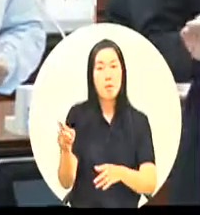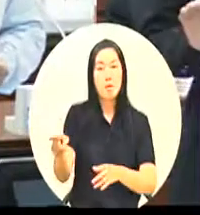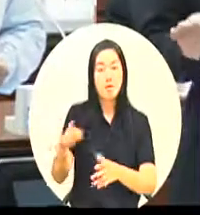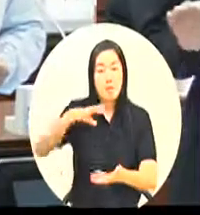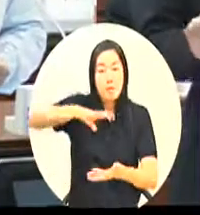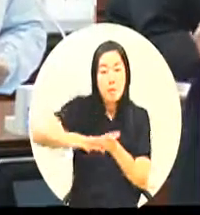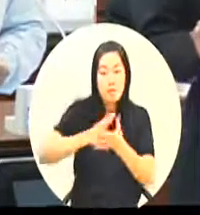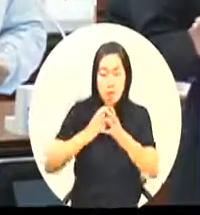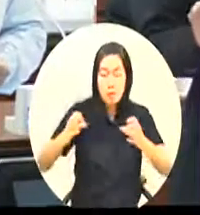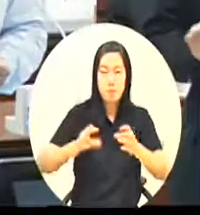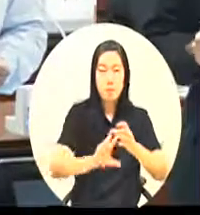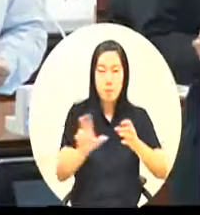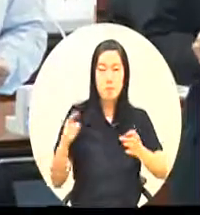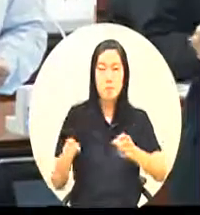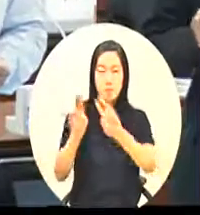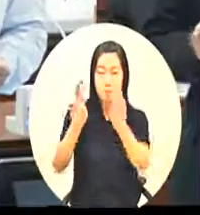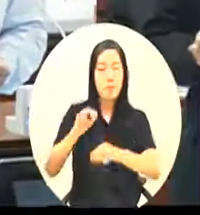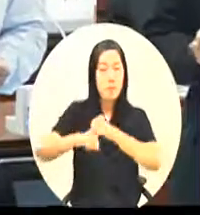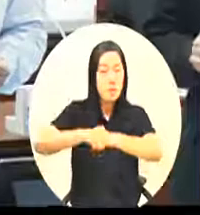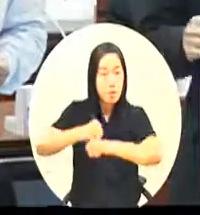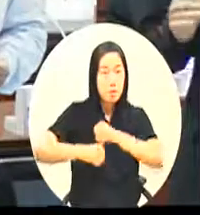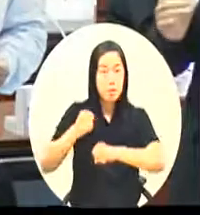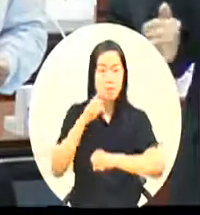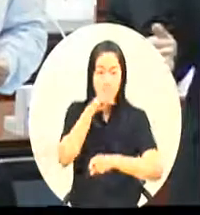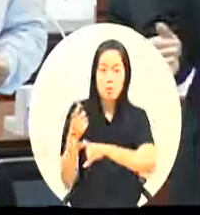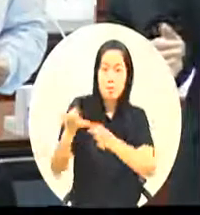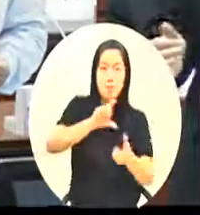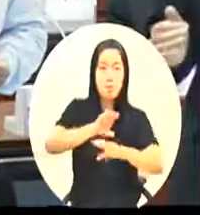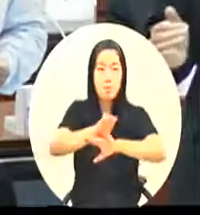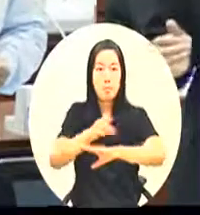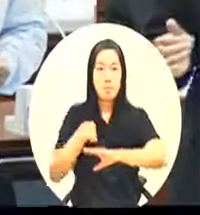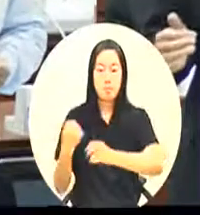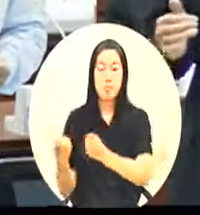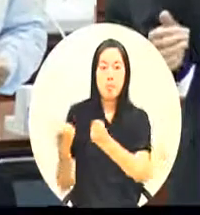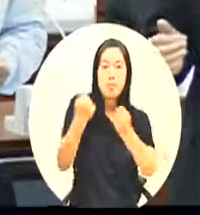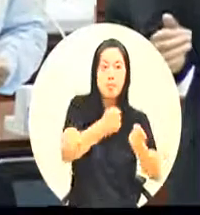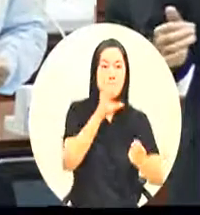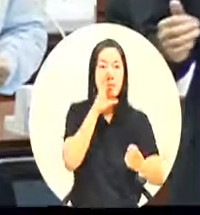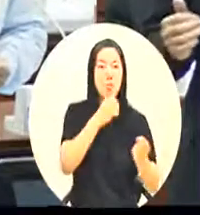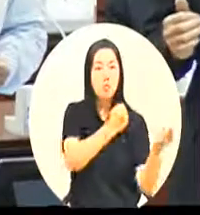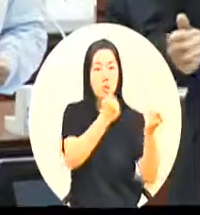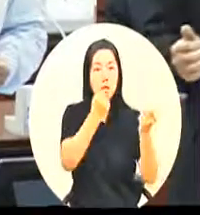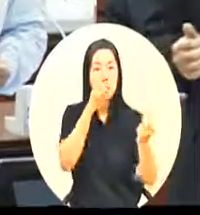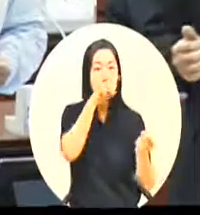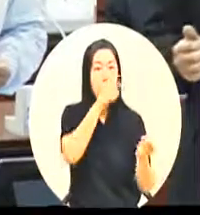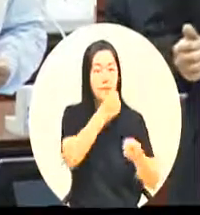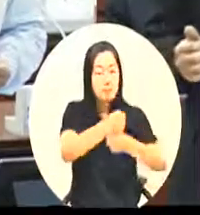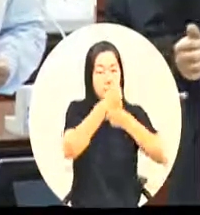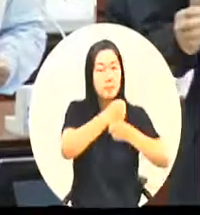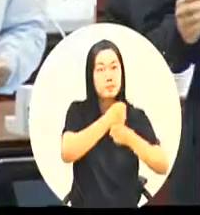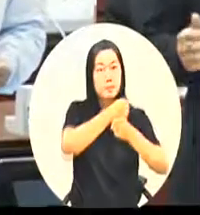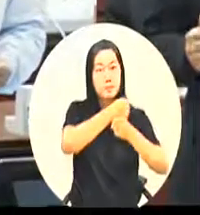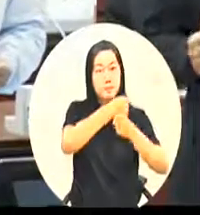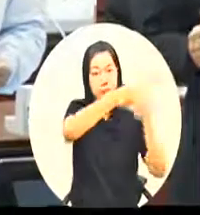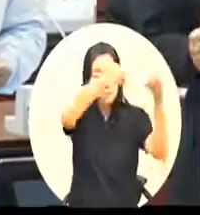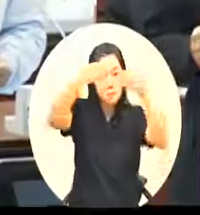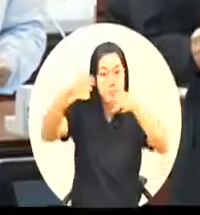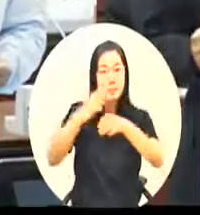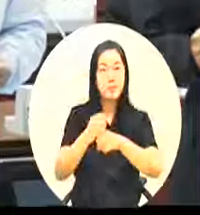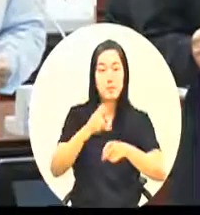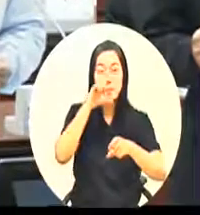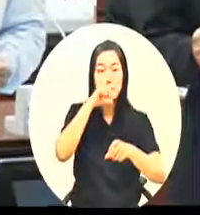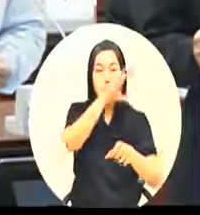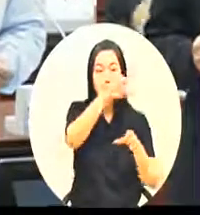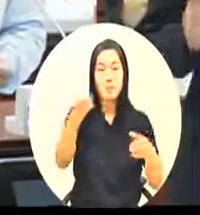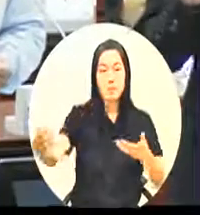式，用电动的压缩式的垃圾车到哈马星这边来收运这个垃圾。现在鼓